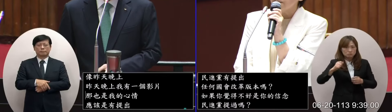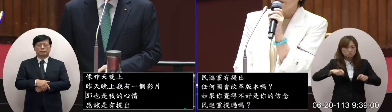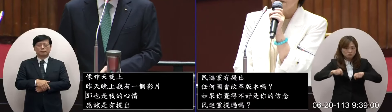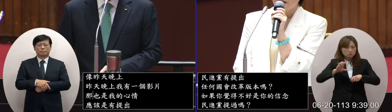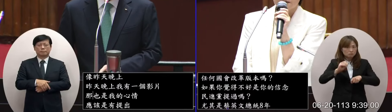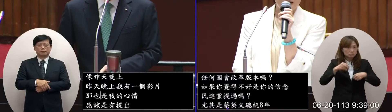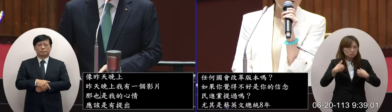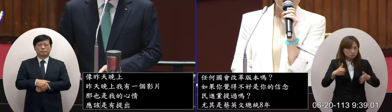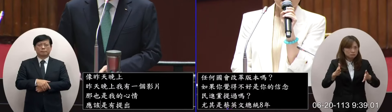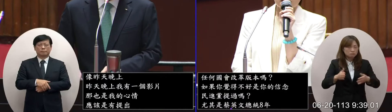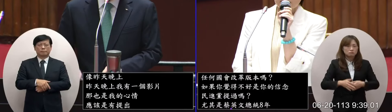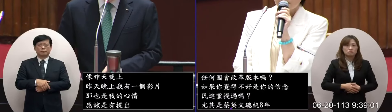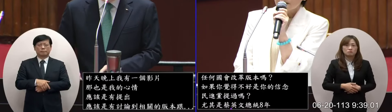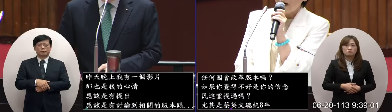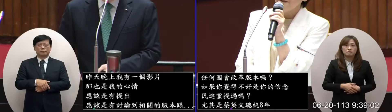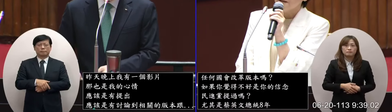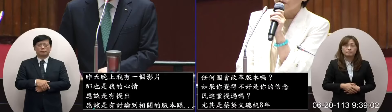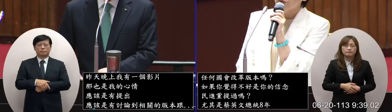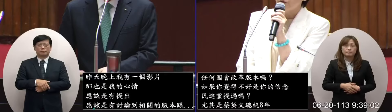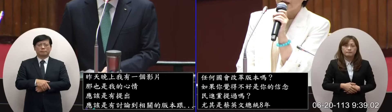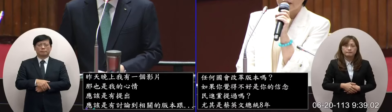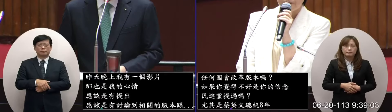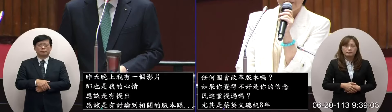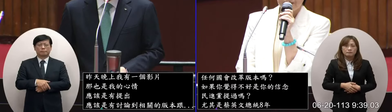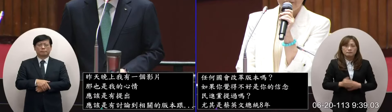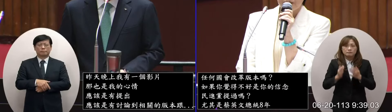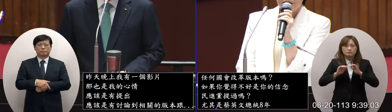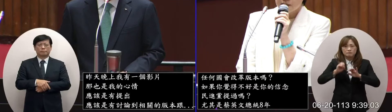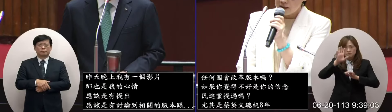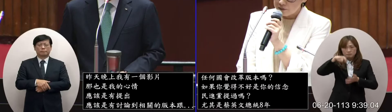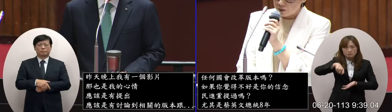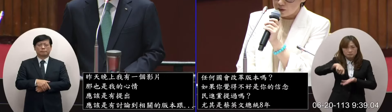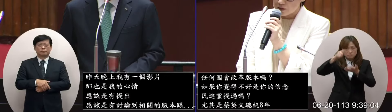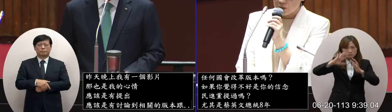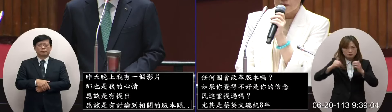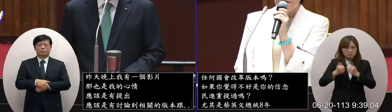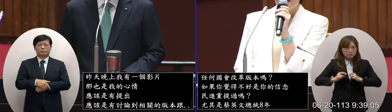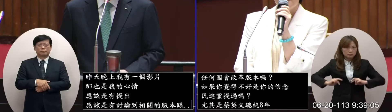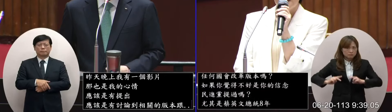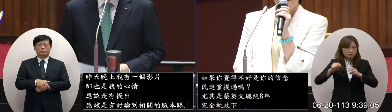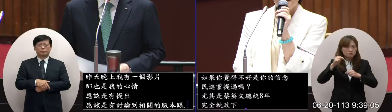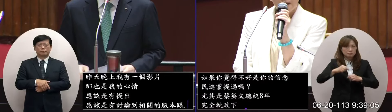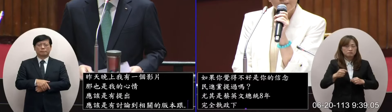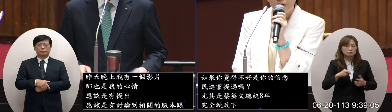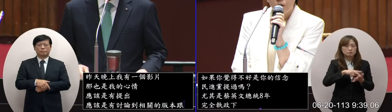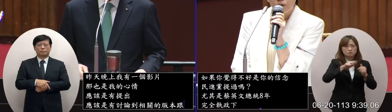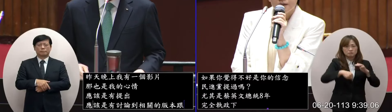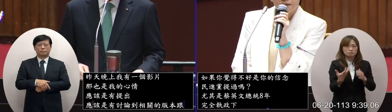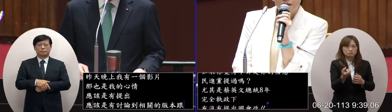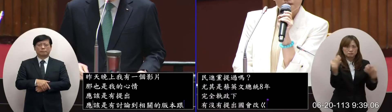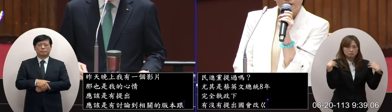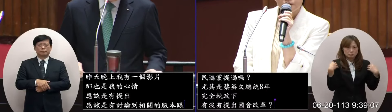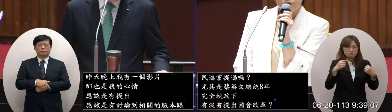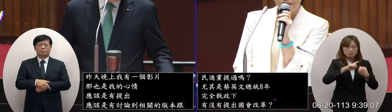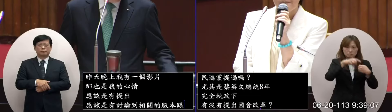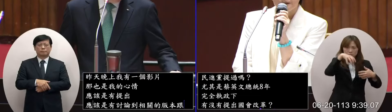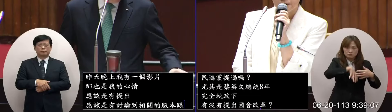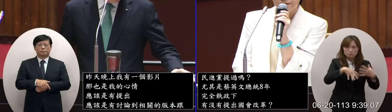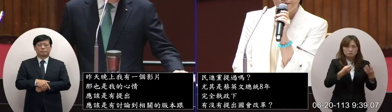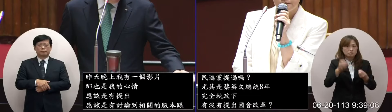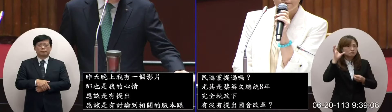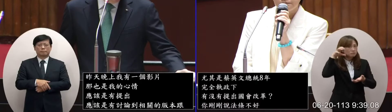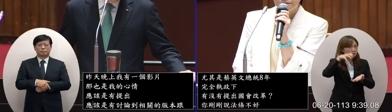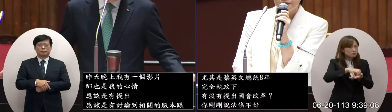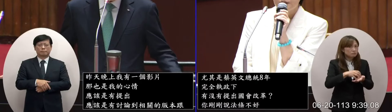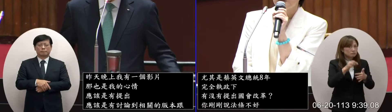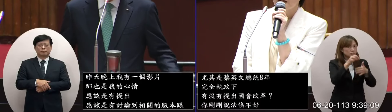什么这一次民进党在他们也提出国会改革版本？在立法院职权行使法里面也没有国会听证调查制度的版本